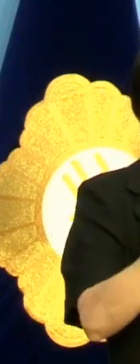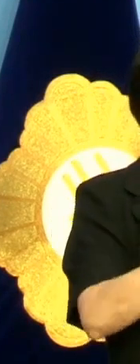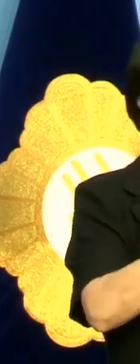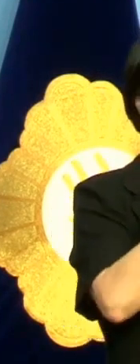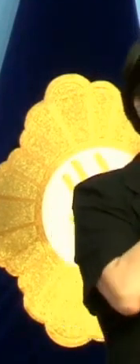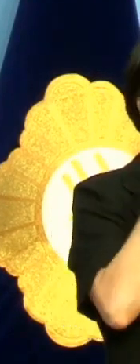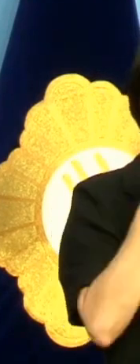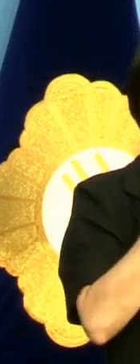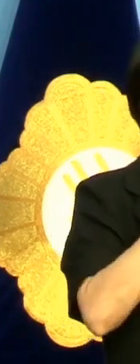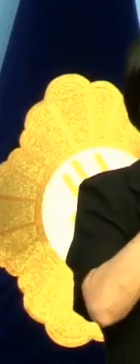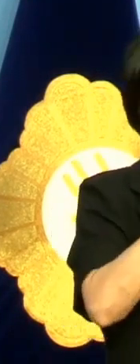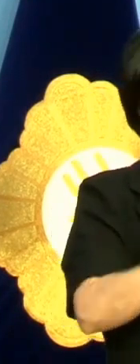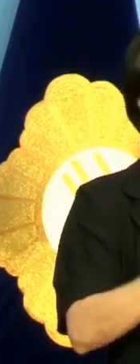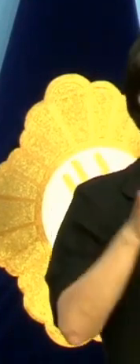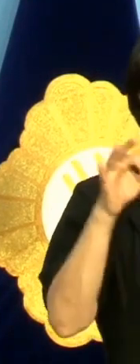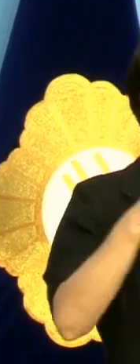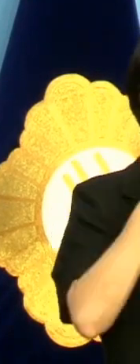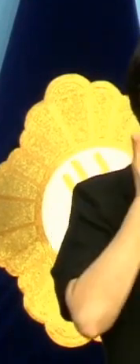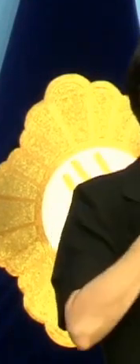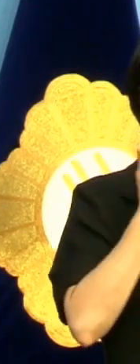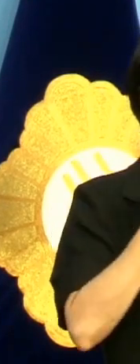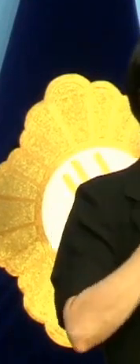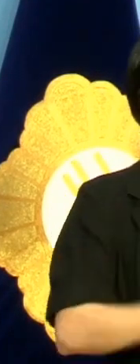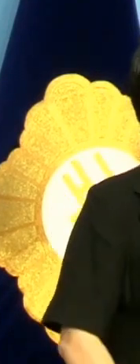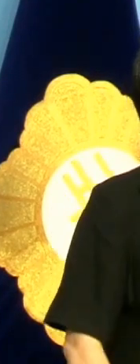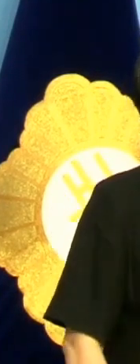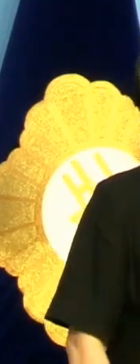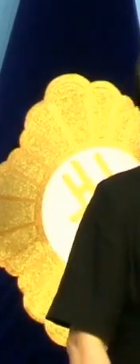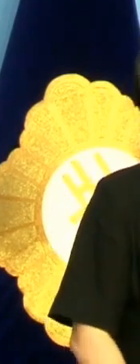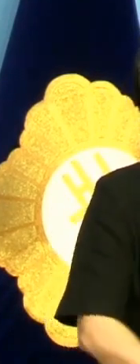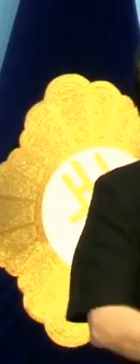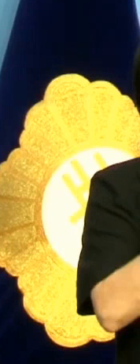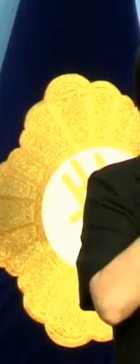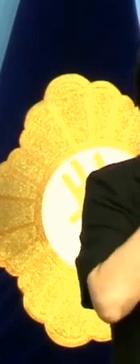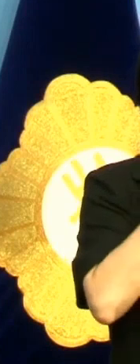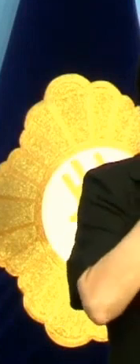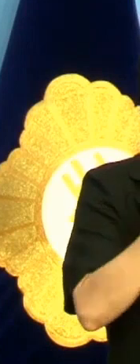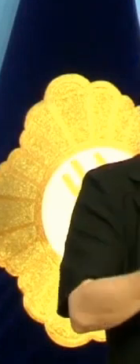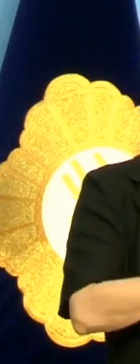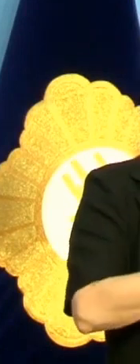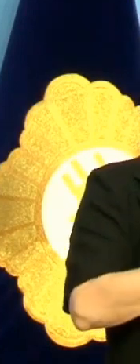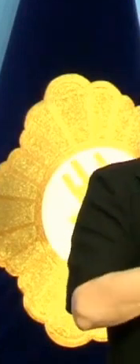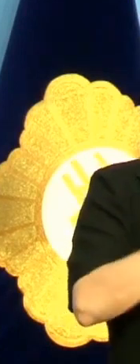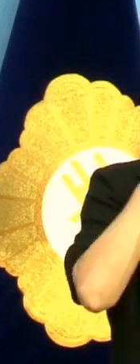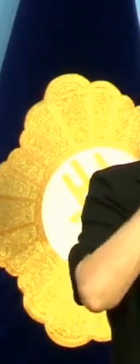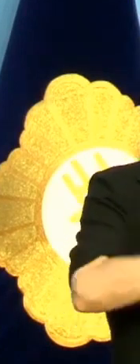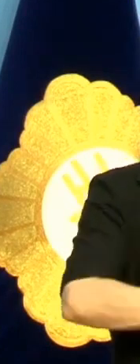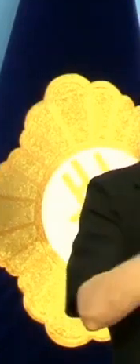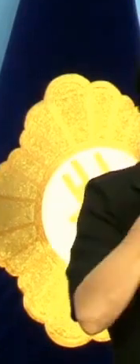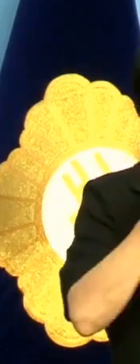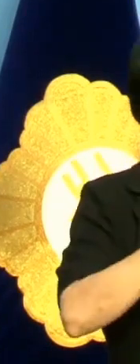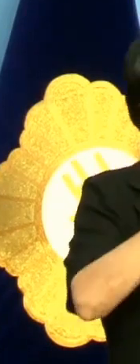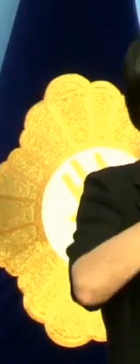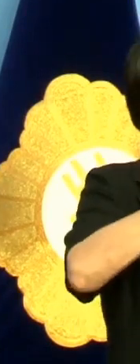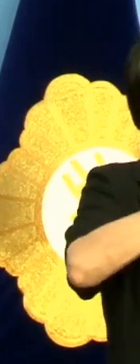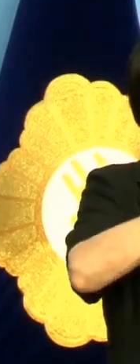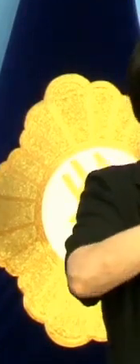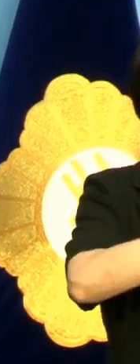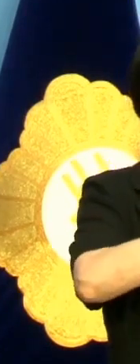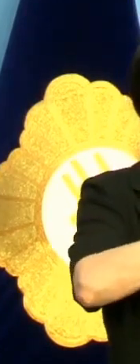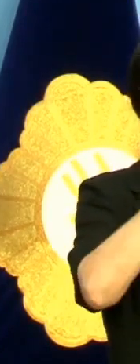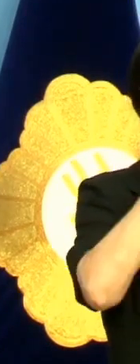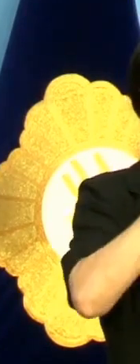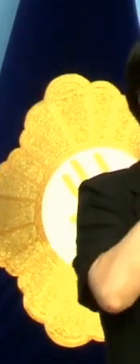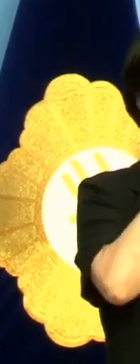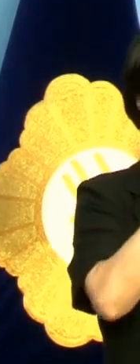게 얼마나 시간이 걸리셨습니까 이런거 없이 자꾸 까 10성 기사만 계속해서 난무하게 끔 하는 것은